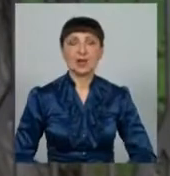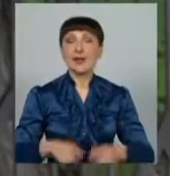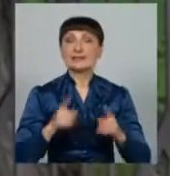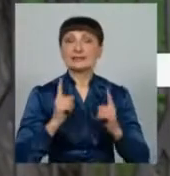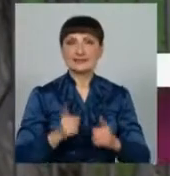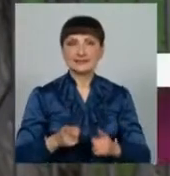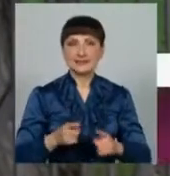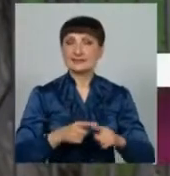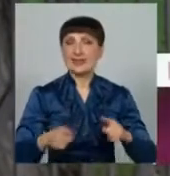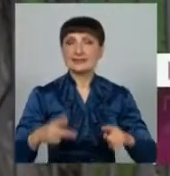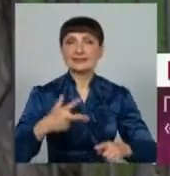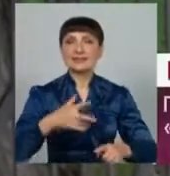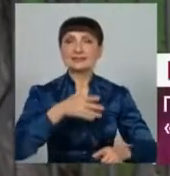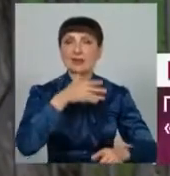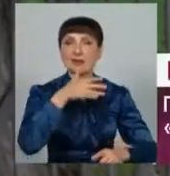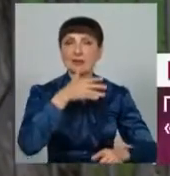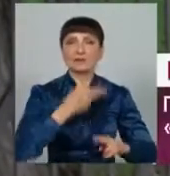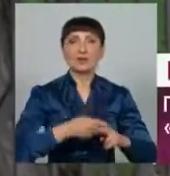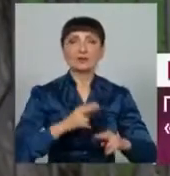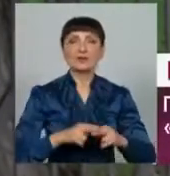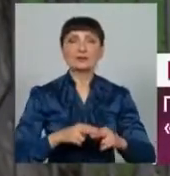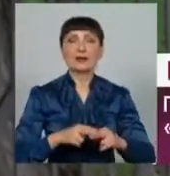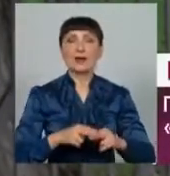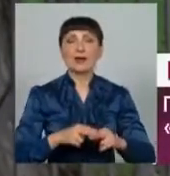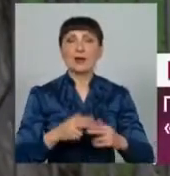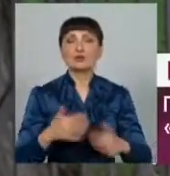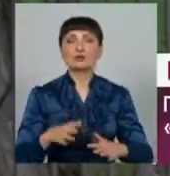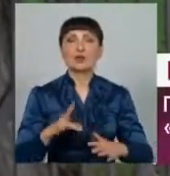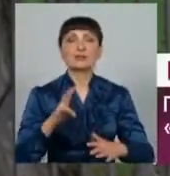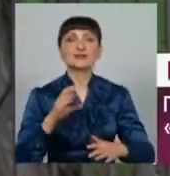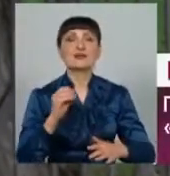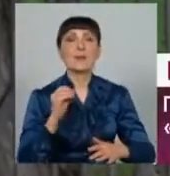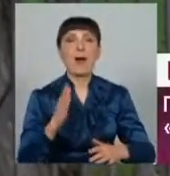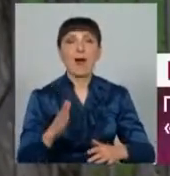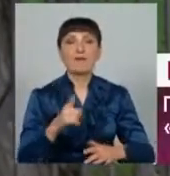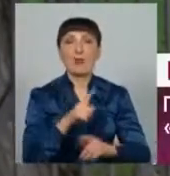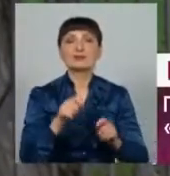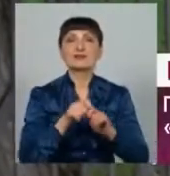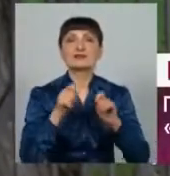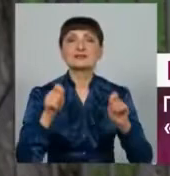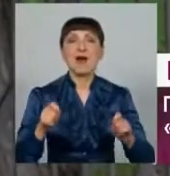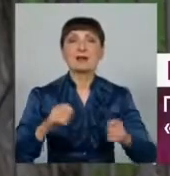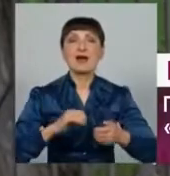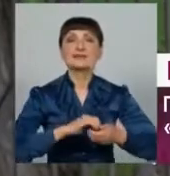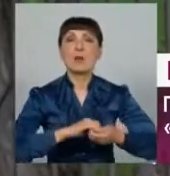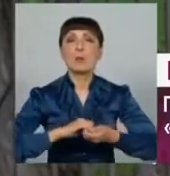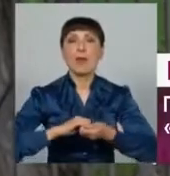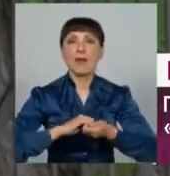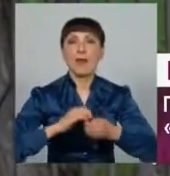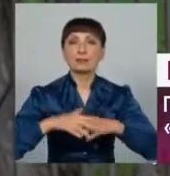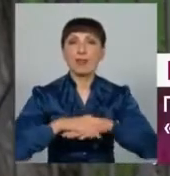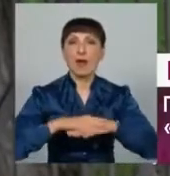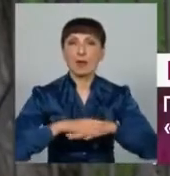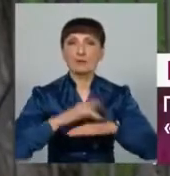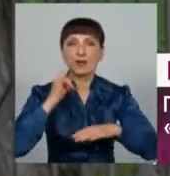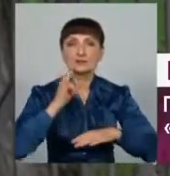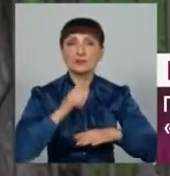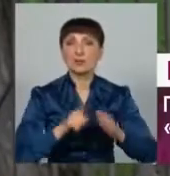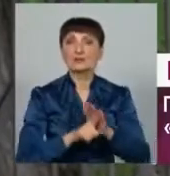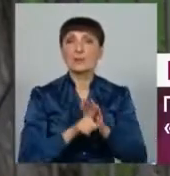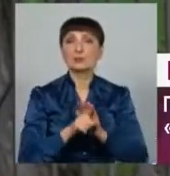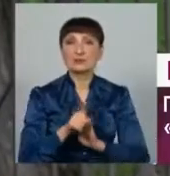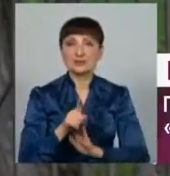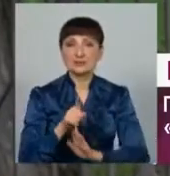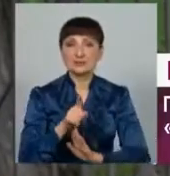Действительно, за эти 30 лет вот это детище Назарбаева, которое он создал, он запустил его на орбиту и